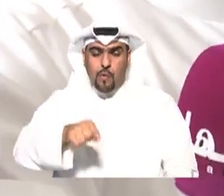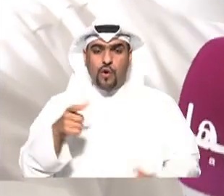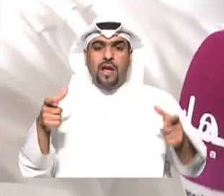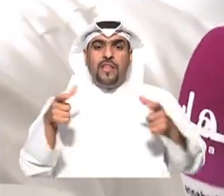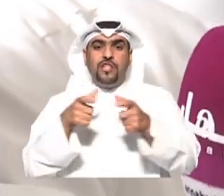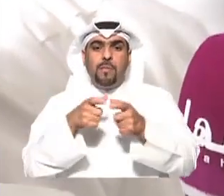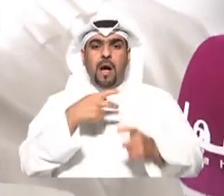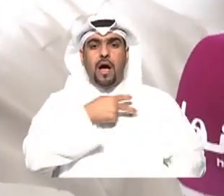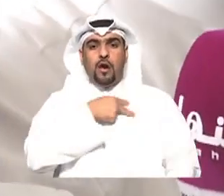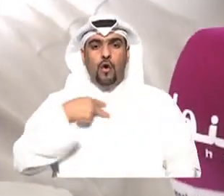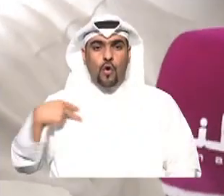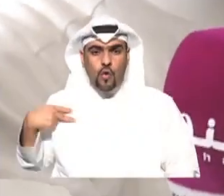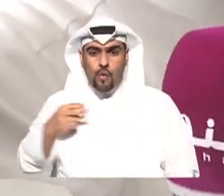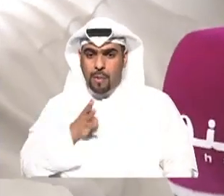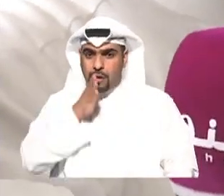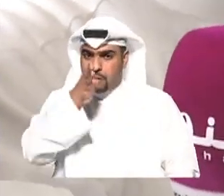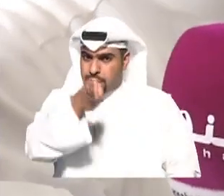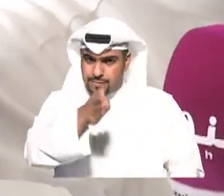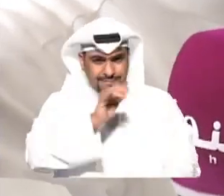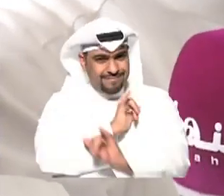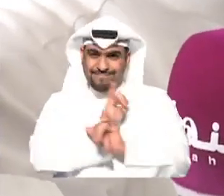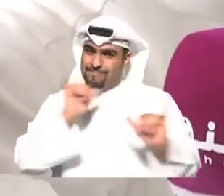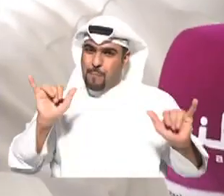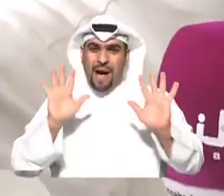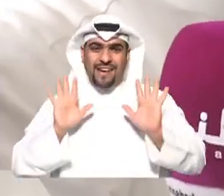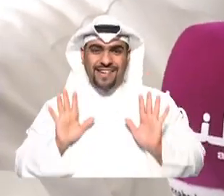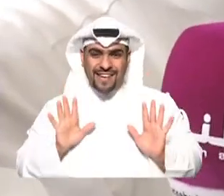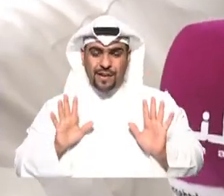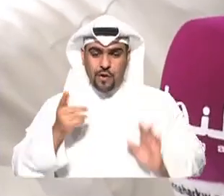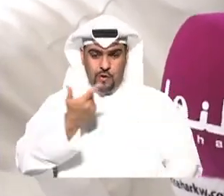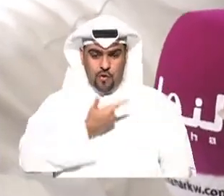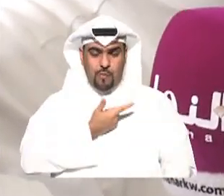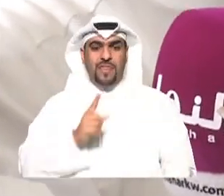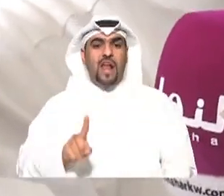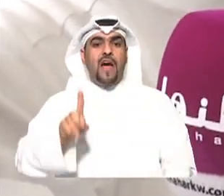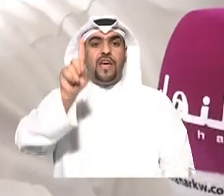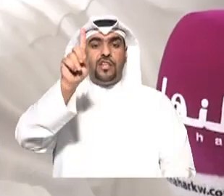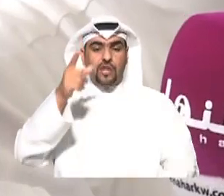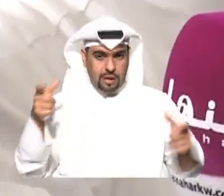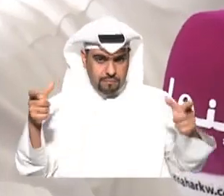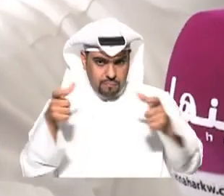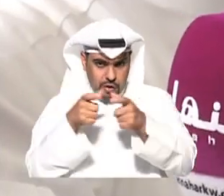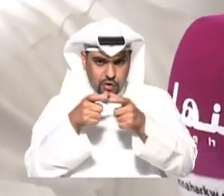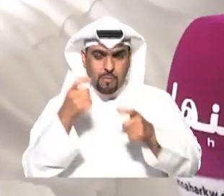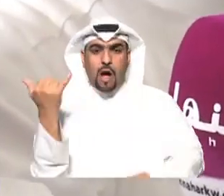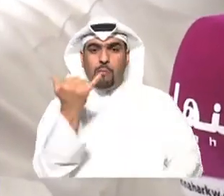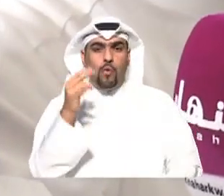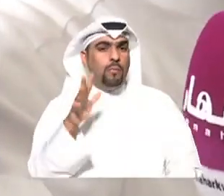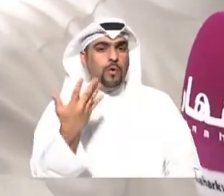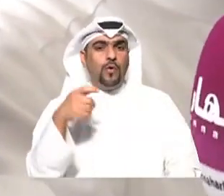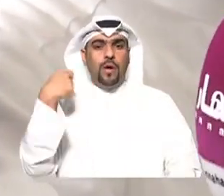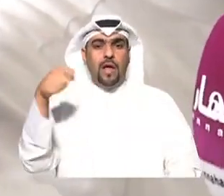الثلاثاء في نفس الوقت ونفس الموعد سيكون هناك لقاء مع الأخ نائب رئيس مجلس الوزراء وزير الداخلية.